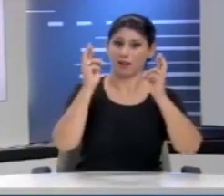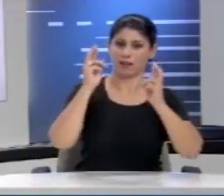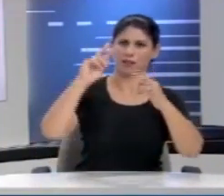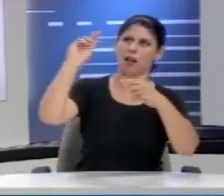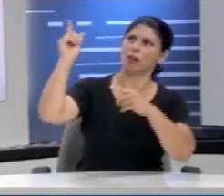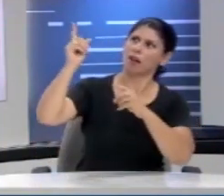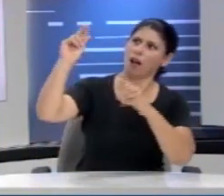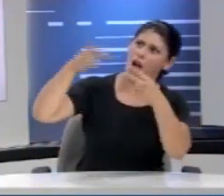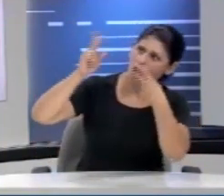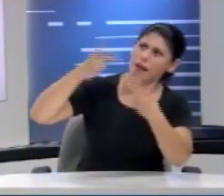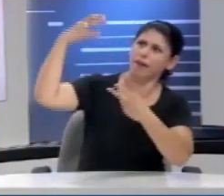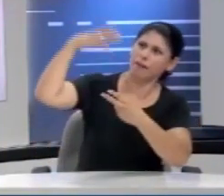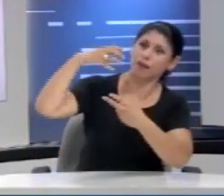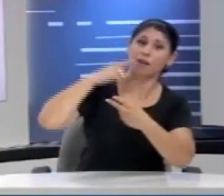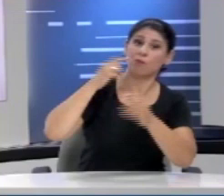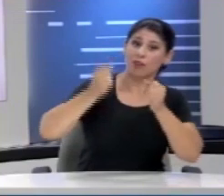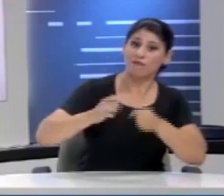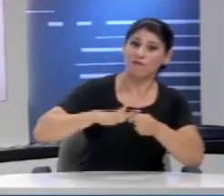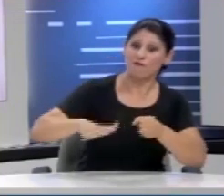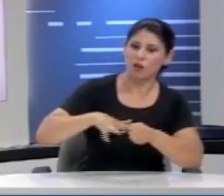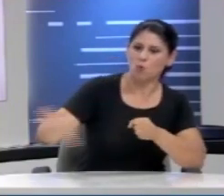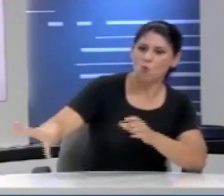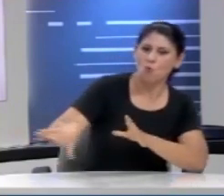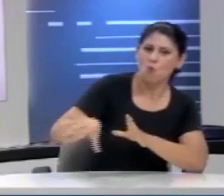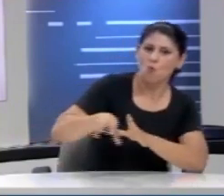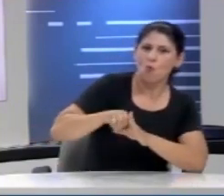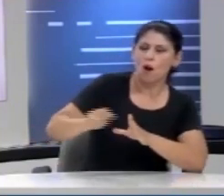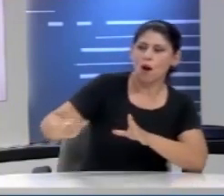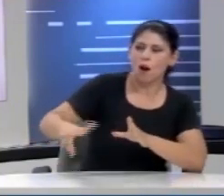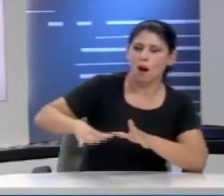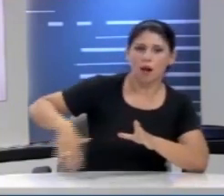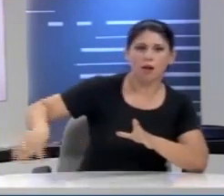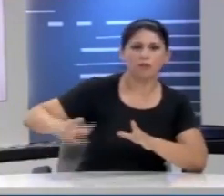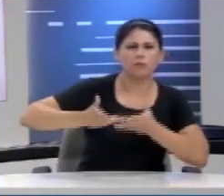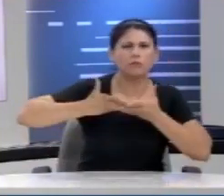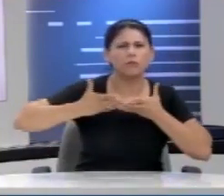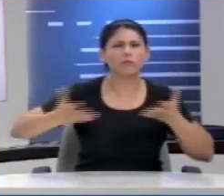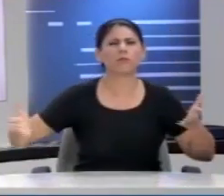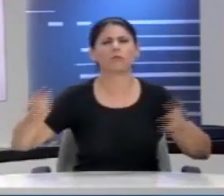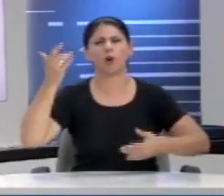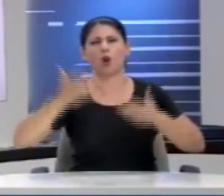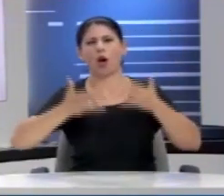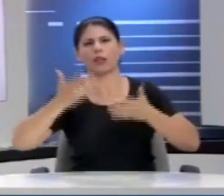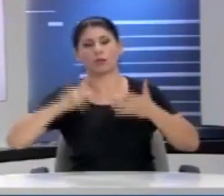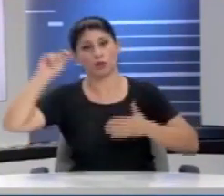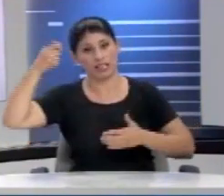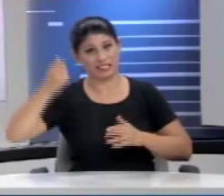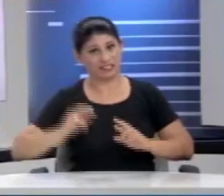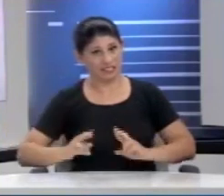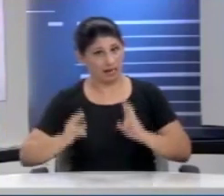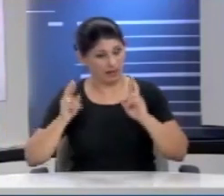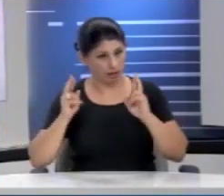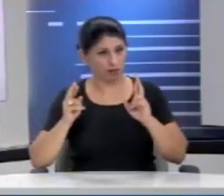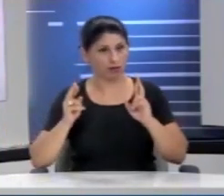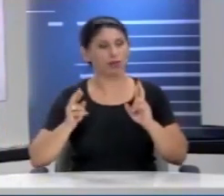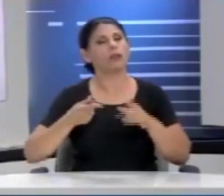οποία βασίζονται στην αφέμαξη των λαϊκών στρωμάτων μέσα από τους υπέρογκους λογαριασμούς ηλεκτρικής